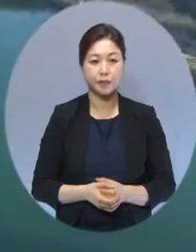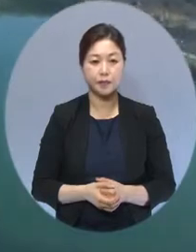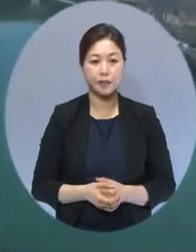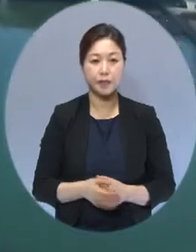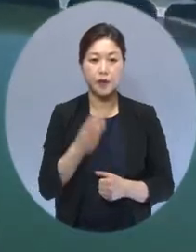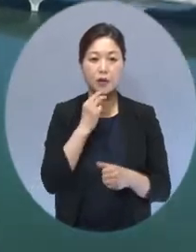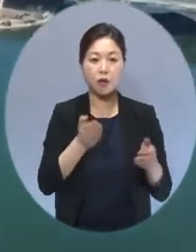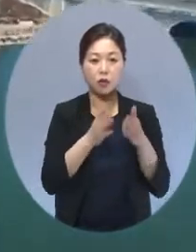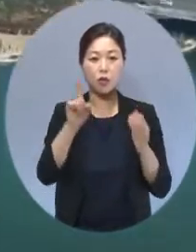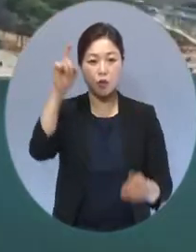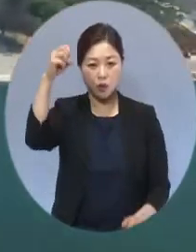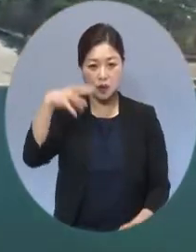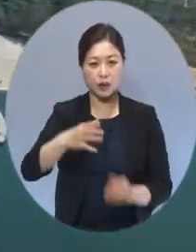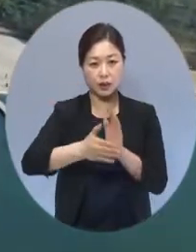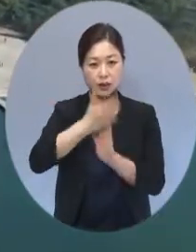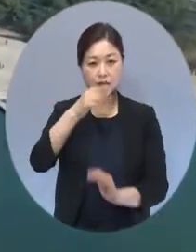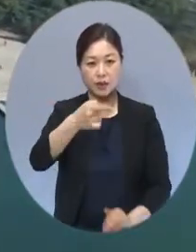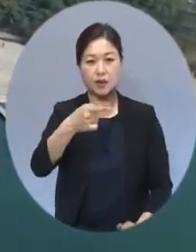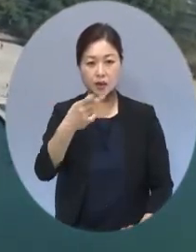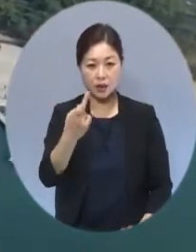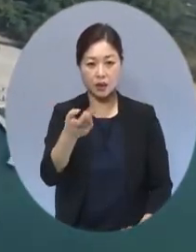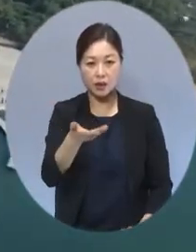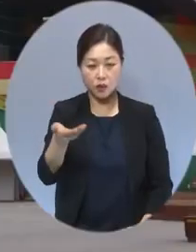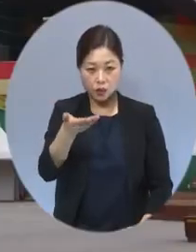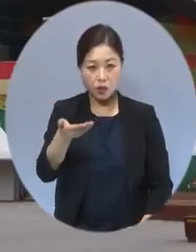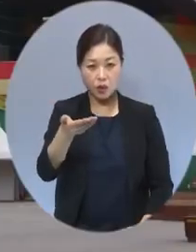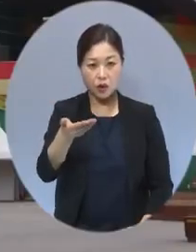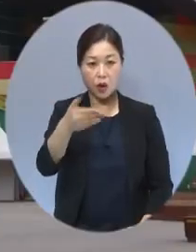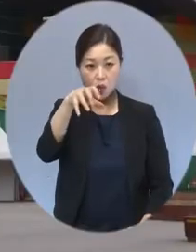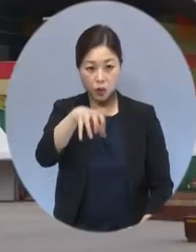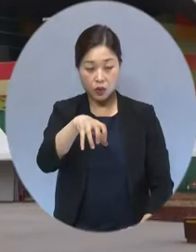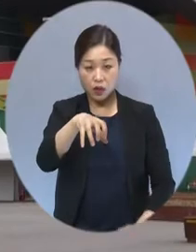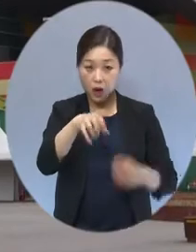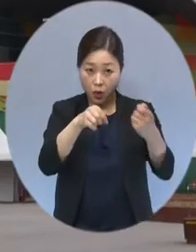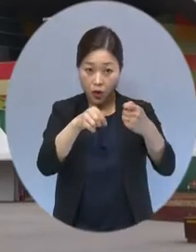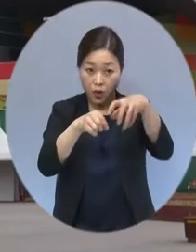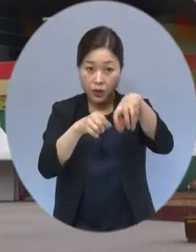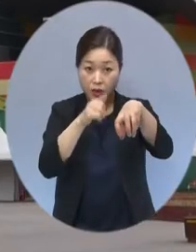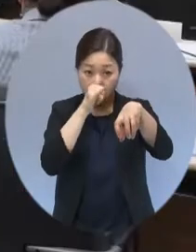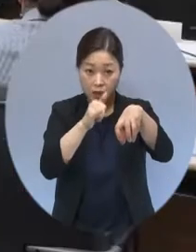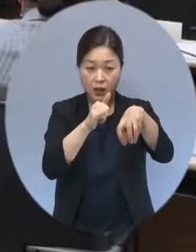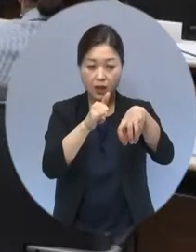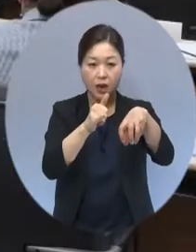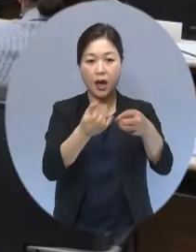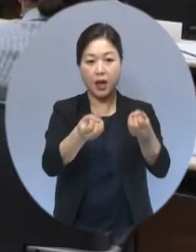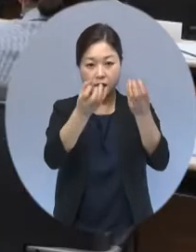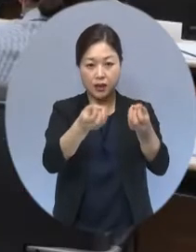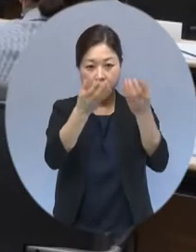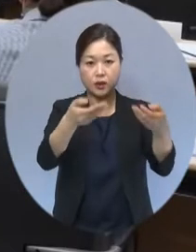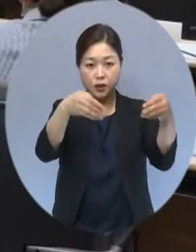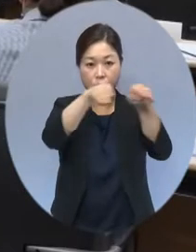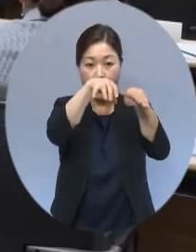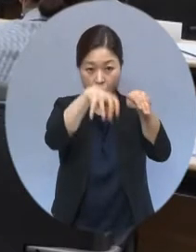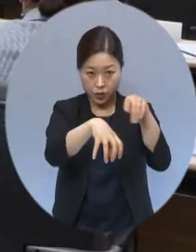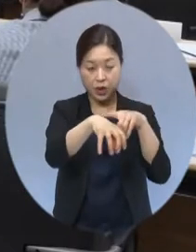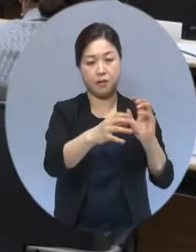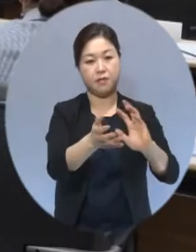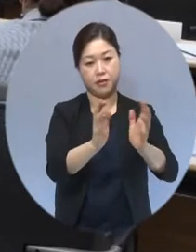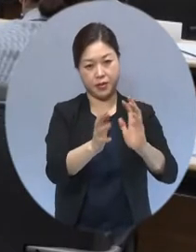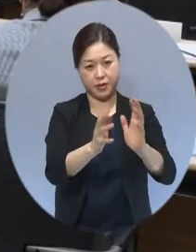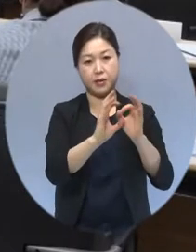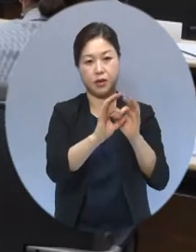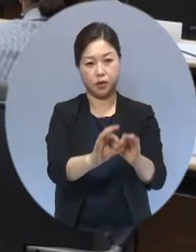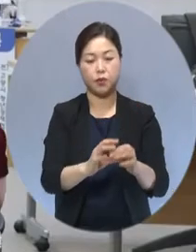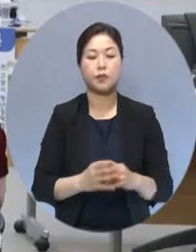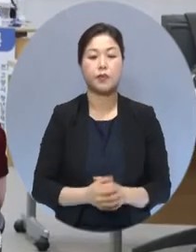고양시 일산 호수공원에 자리한 고양국제꽃박람회 전시관의 세미나실에서 열띤 토론회가